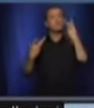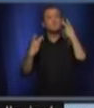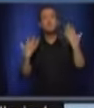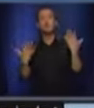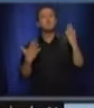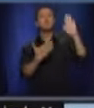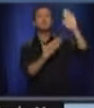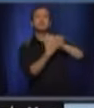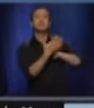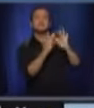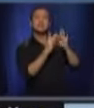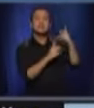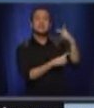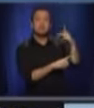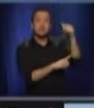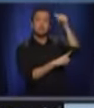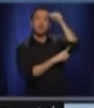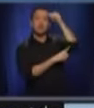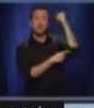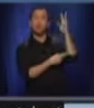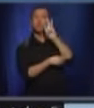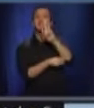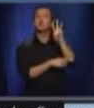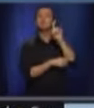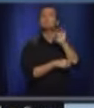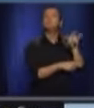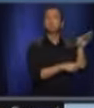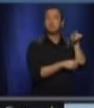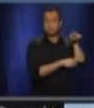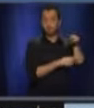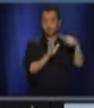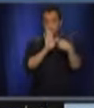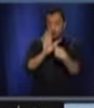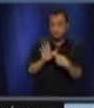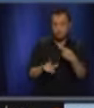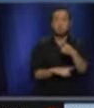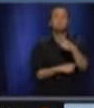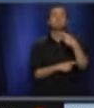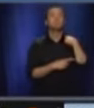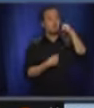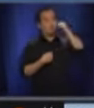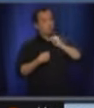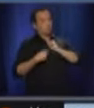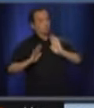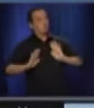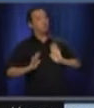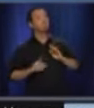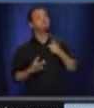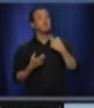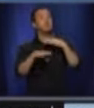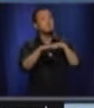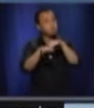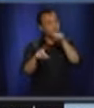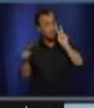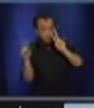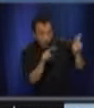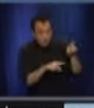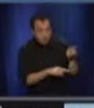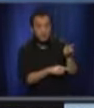pas l'adresse par cœur, mais on pourra vous la donner tout à l'heure. Je vous suggère fortement, avant d'aller vous faire